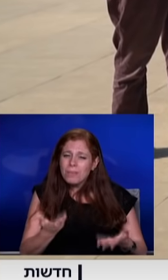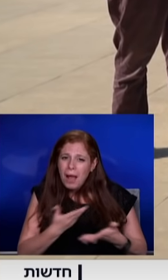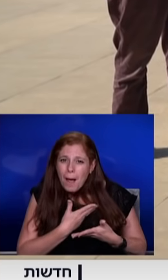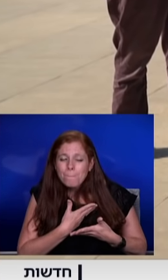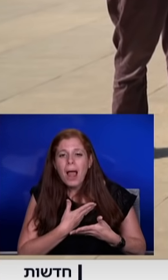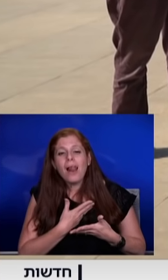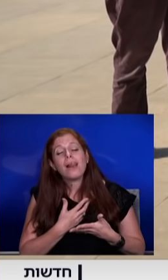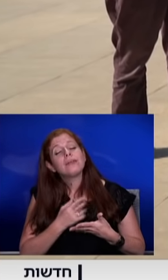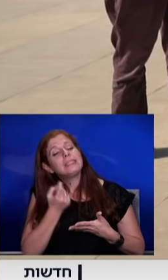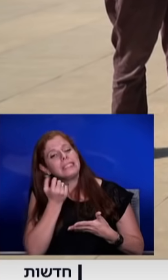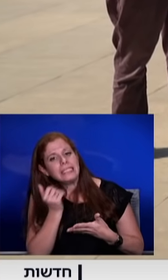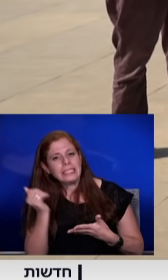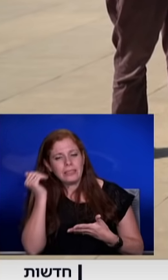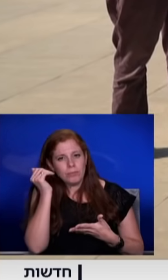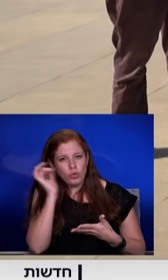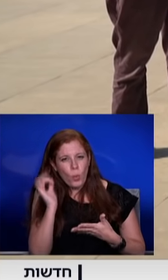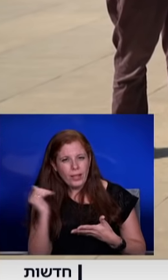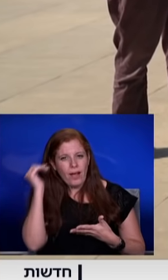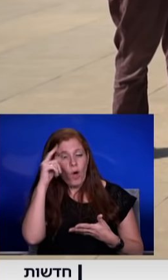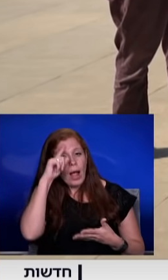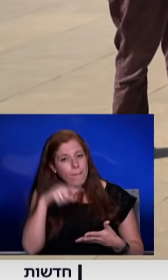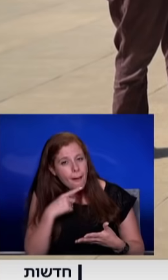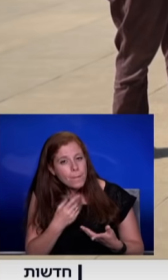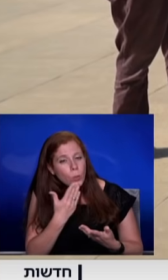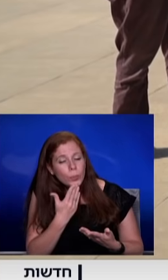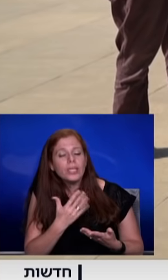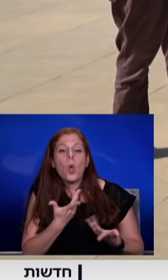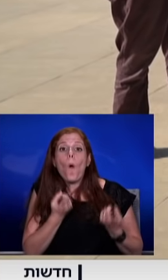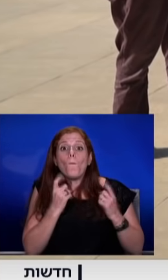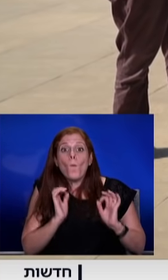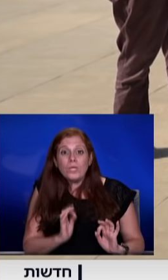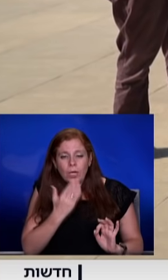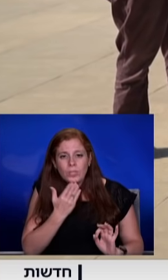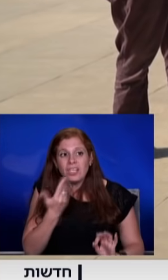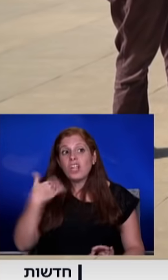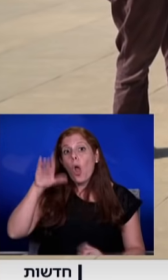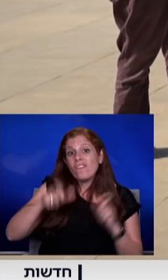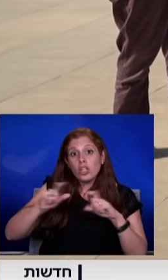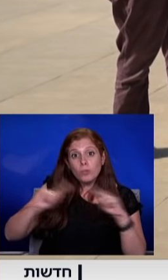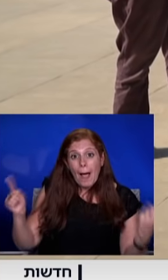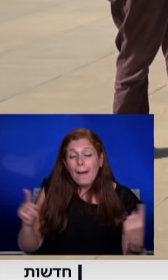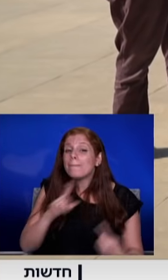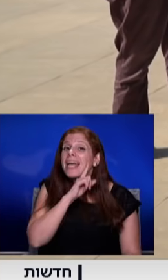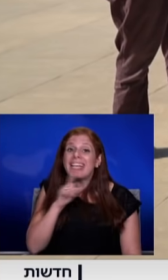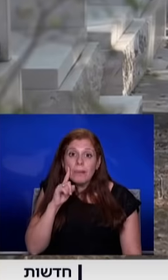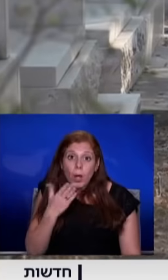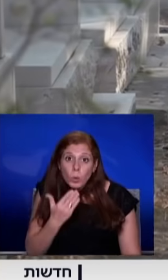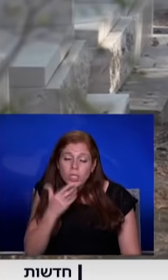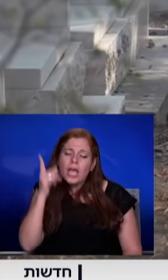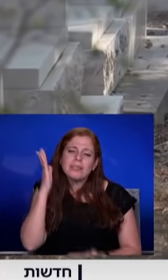בשיעור יותר גבוה גם אבא יהודי או מוצא יהודי, אצל רוב המגזרים האחרים, אמא יהודיה זה מה